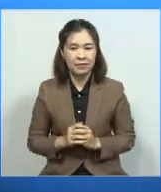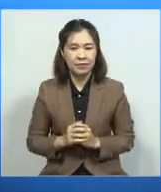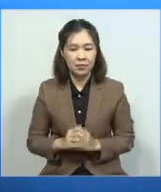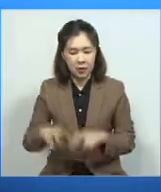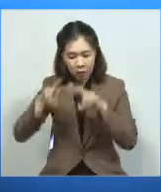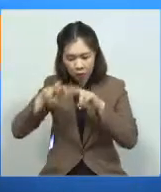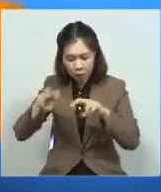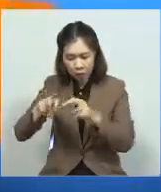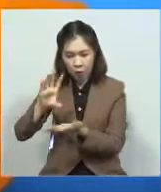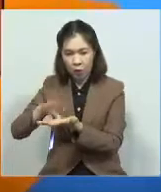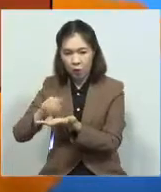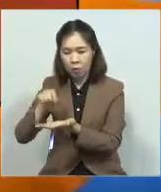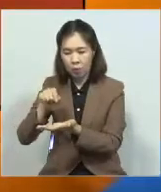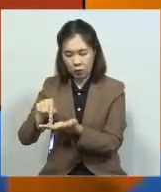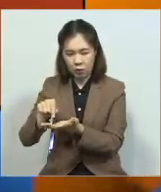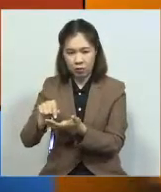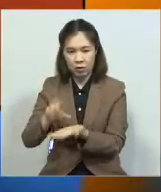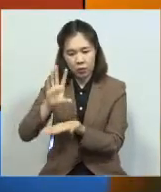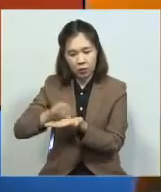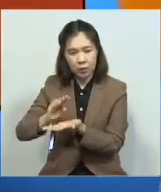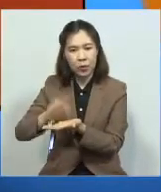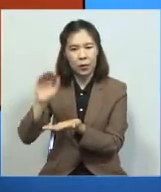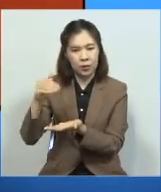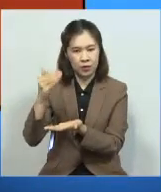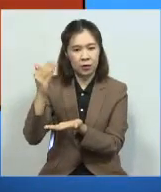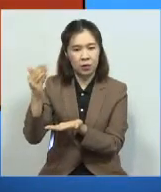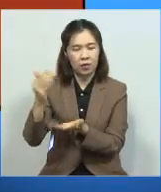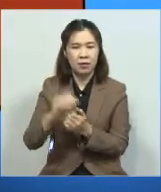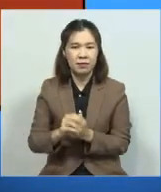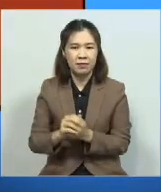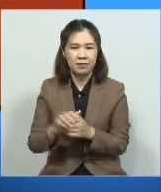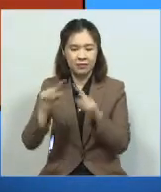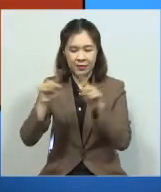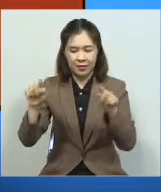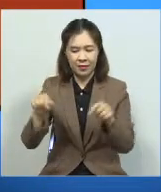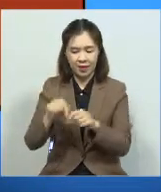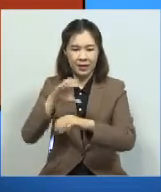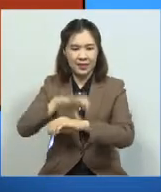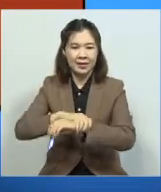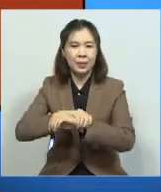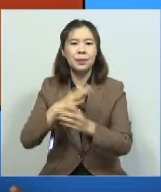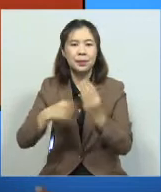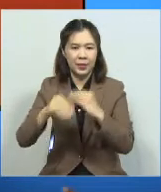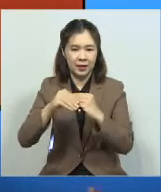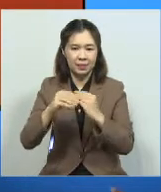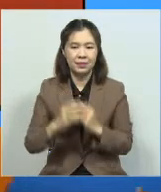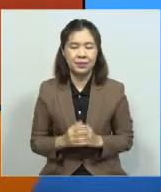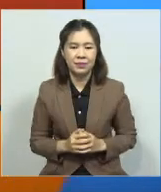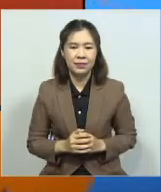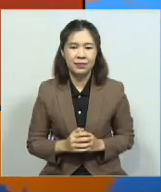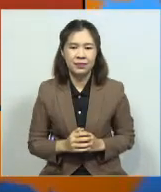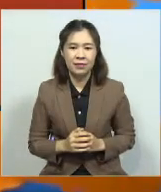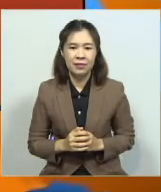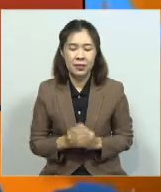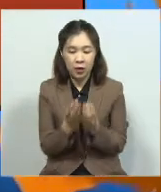อบพบข้อมูลเพิ่มเติมเราก็ขออนุญาตรวบรวมข้อมูลพยานหลักฐานขออนุมัติศาลออกหมายจับเพิ่มเติมนะครับ แต่คือตอน